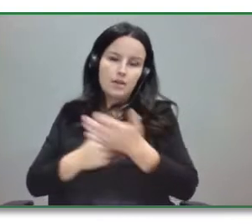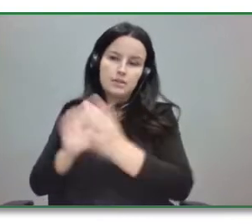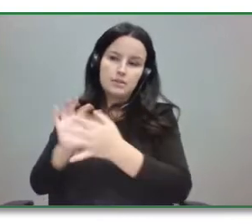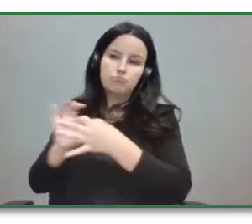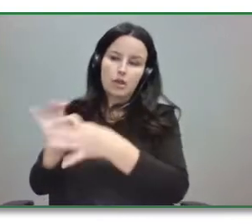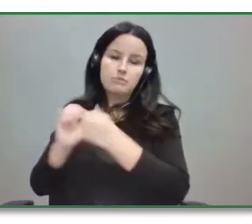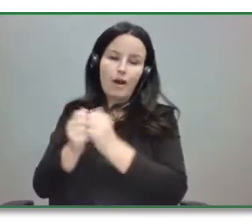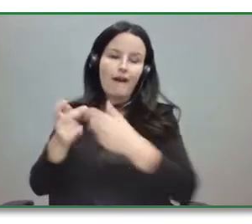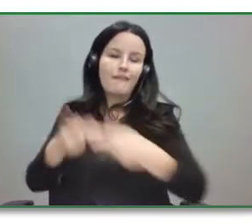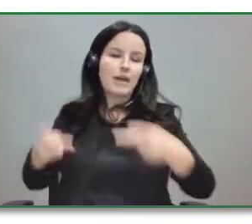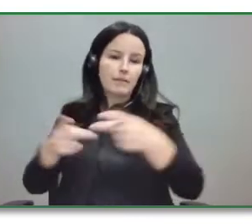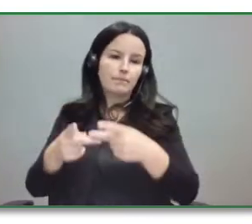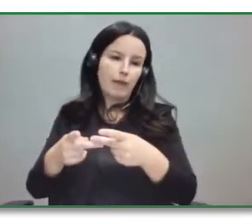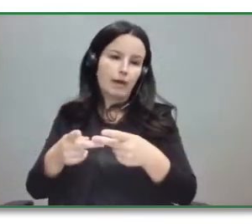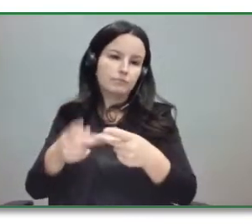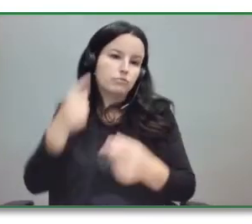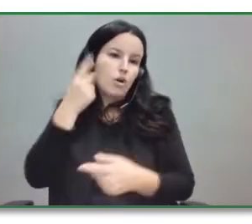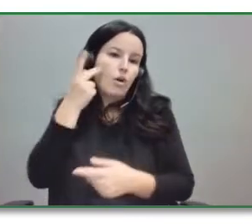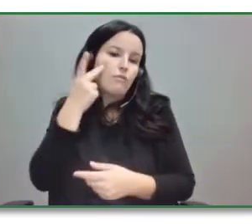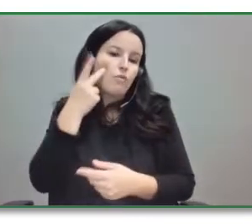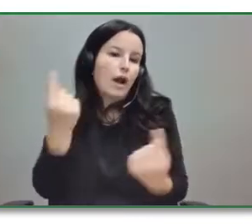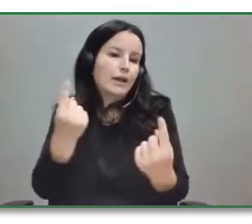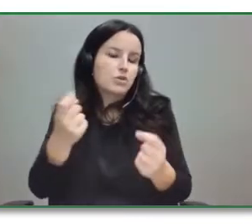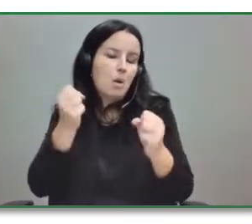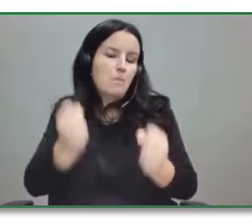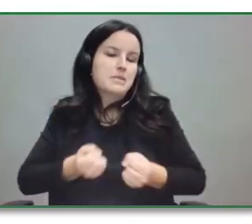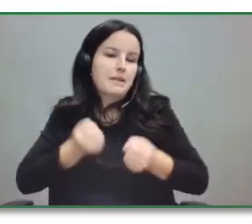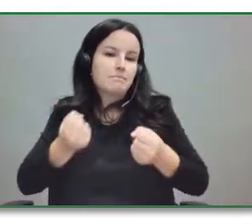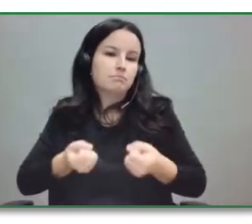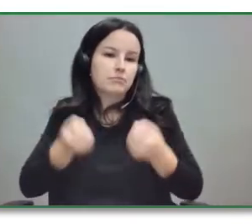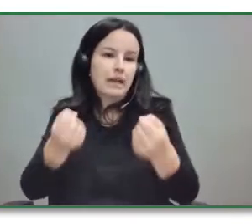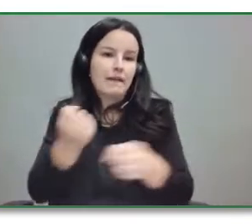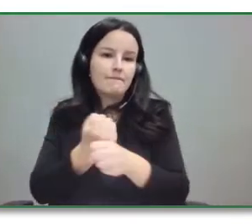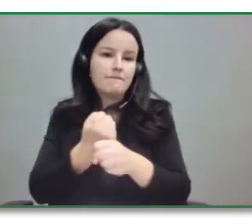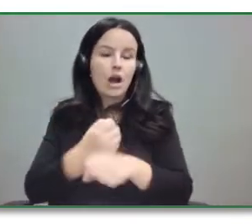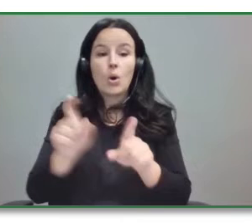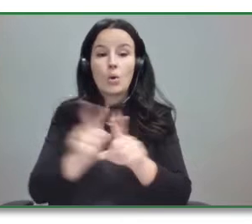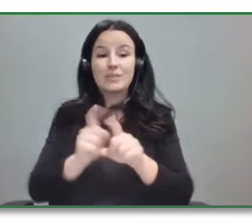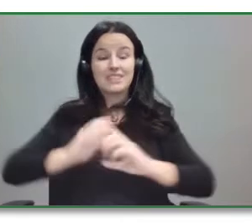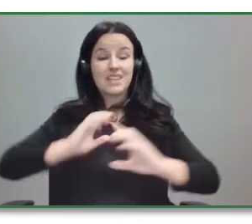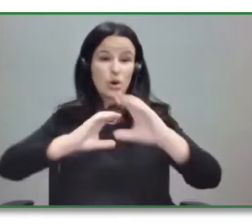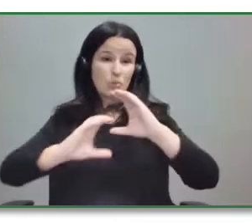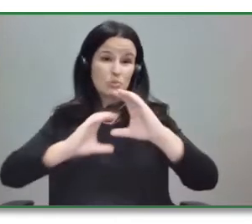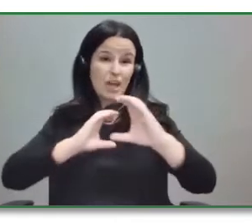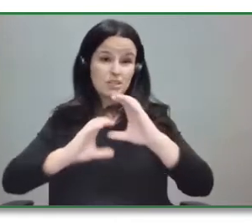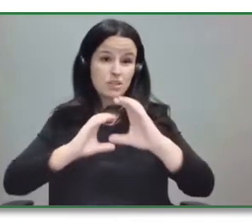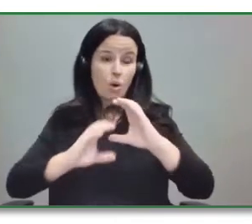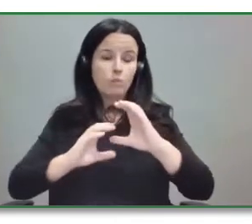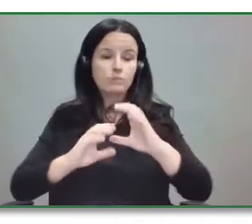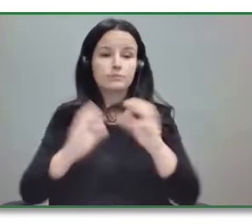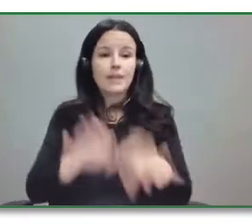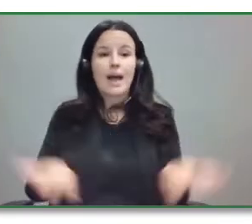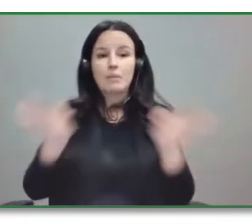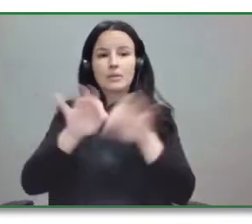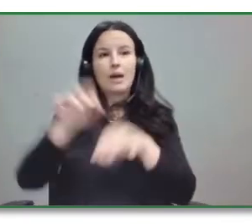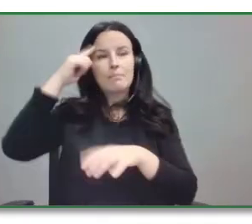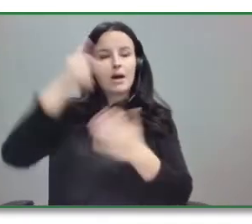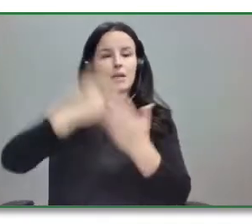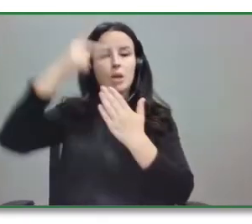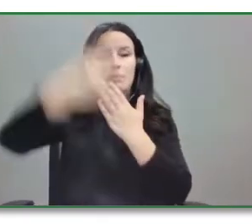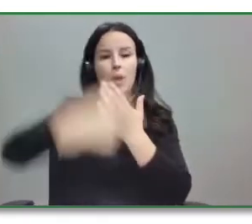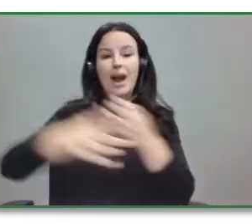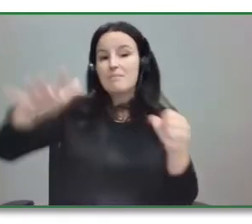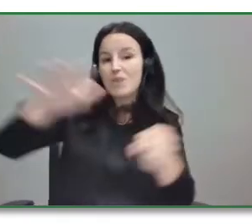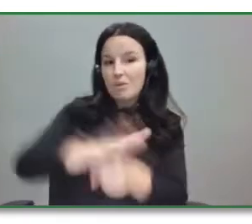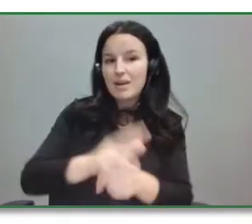des efforts que l'on peut mener. Et ensuite, la communication. Il est important de penser au programme dans leur ensemble, en tenant compte de la façon dont les gens